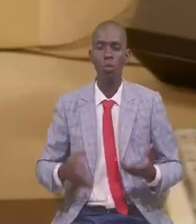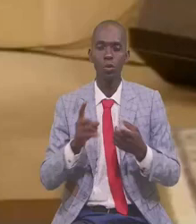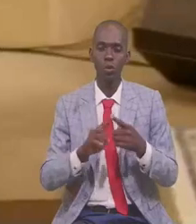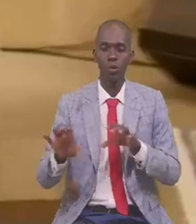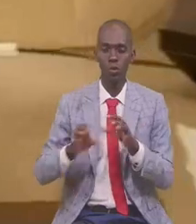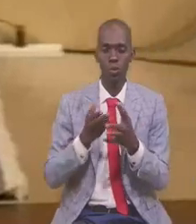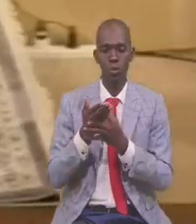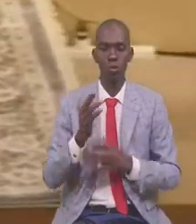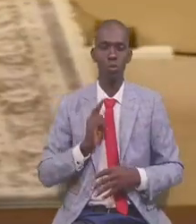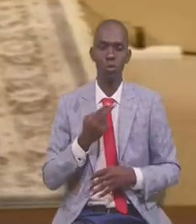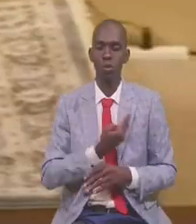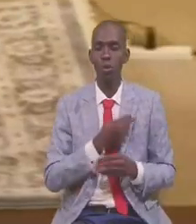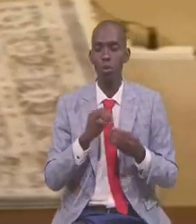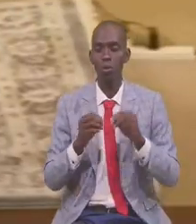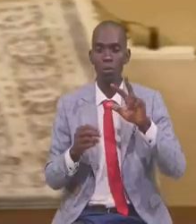Donc, premièrement,